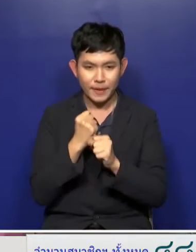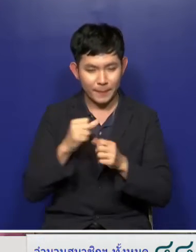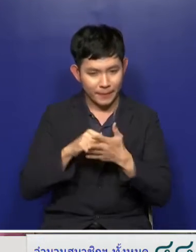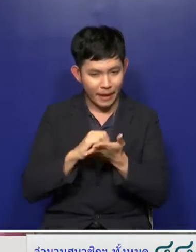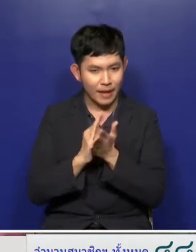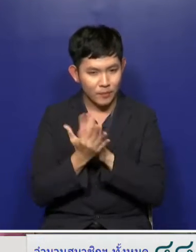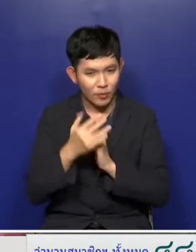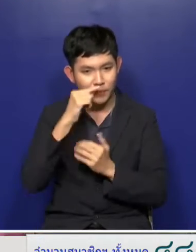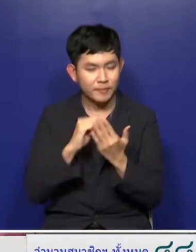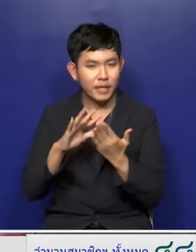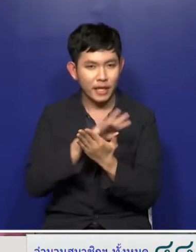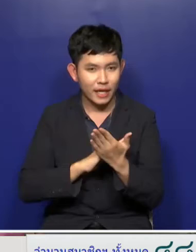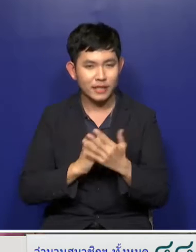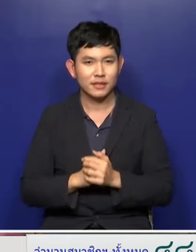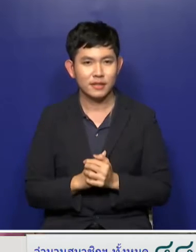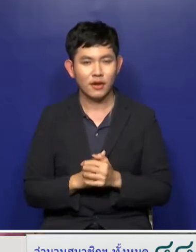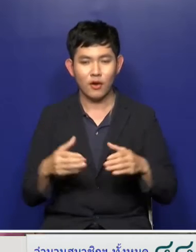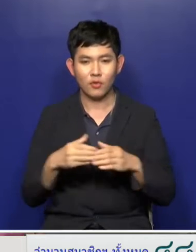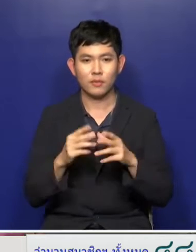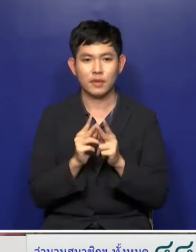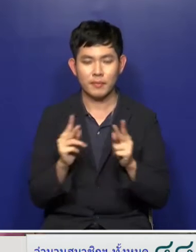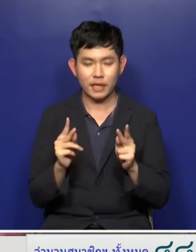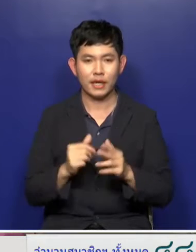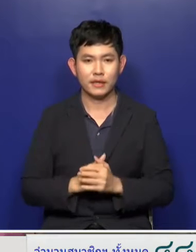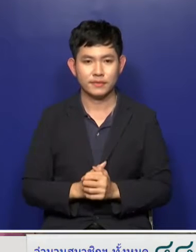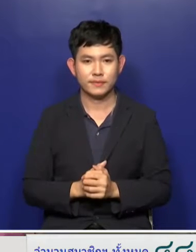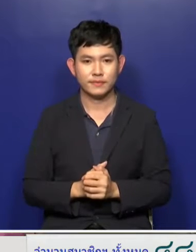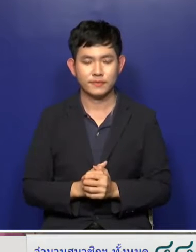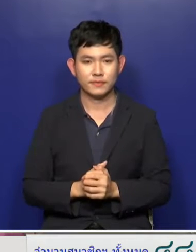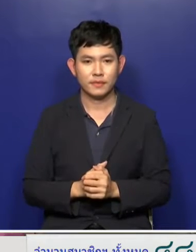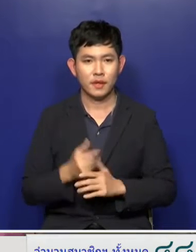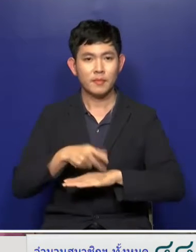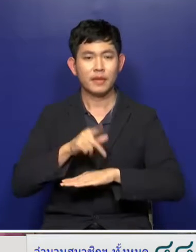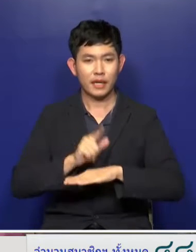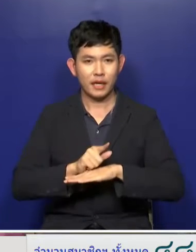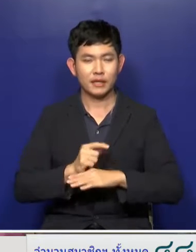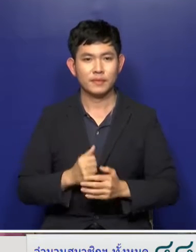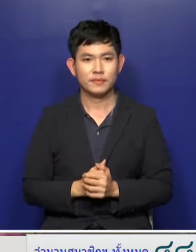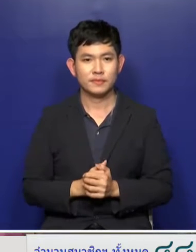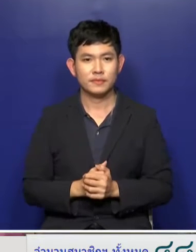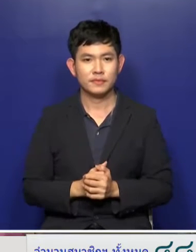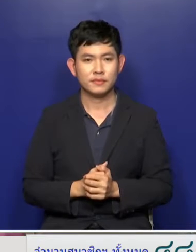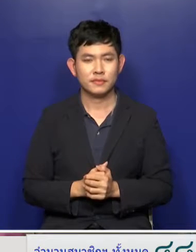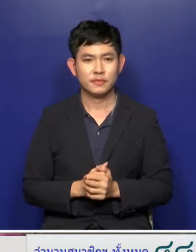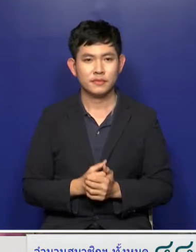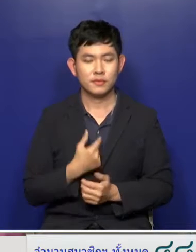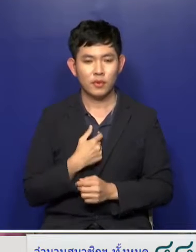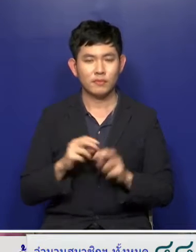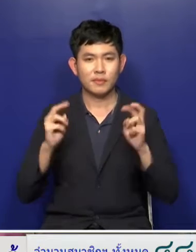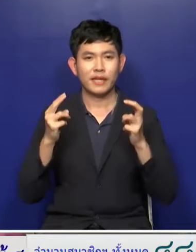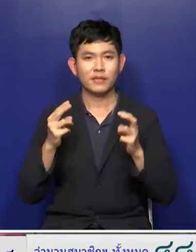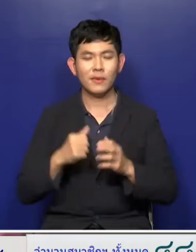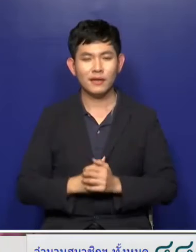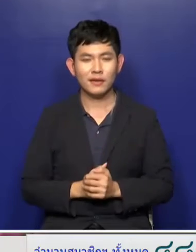ประเทศของ คhallก generating ทั้หมดนะครับทําทานครับ ผมจะพูดอยู่ 2-3 เรื่อง